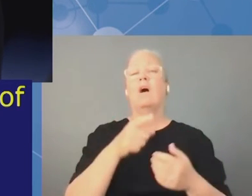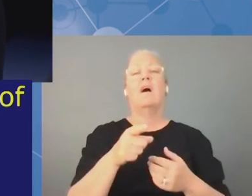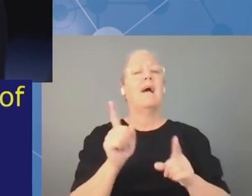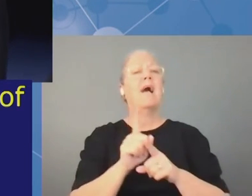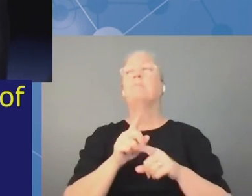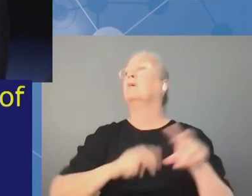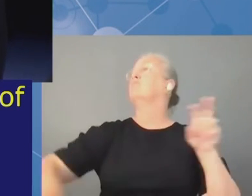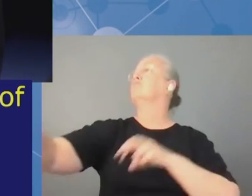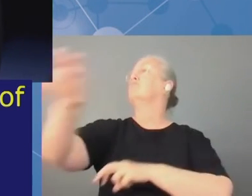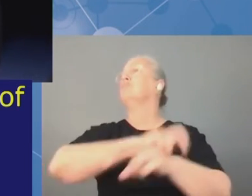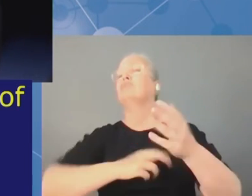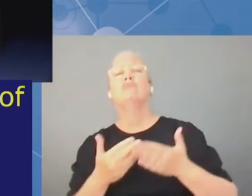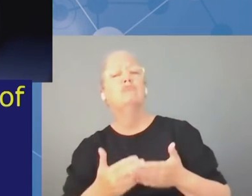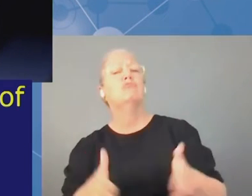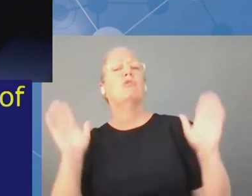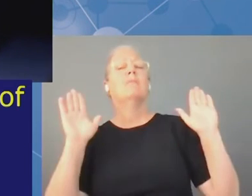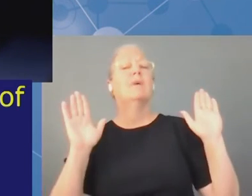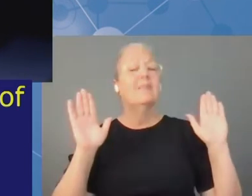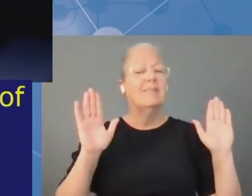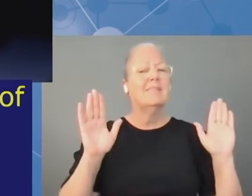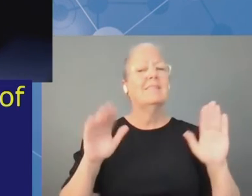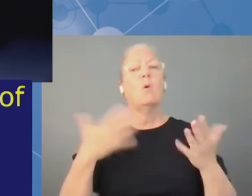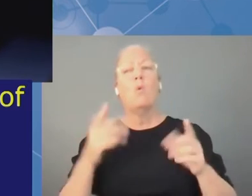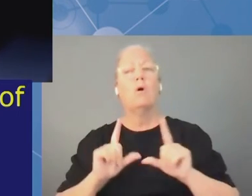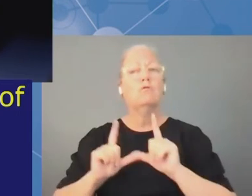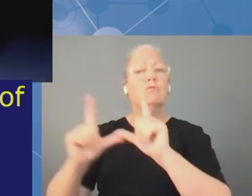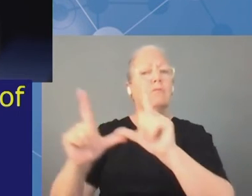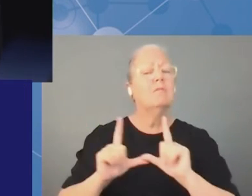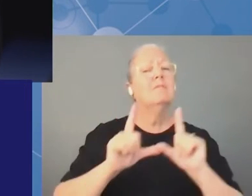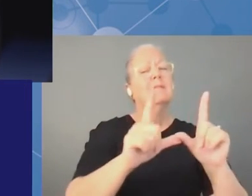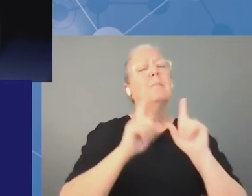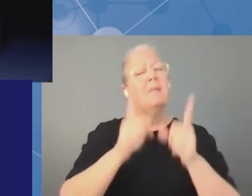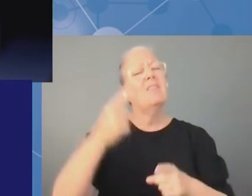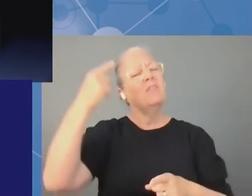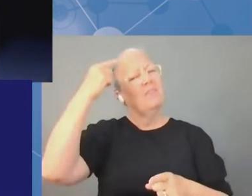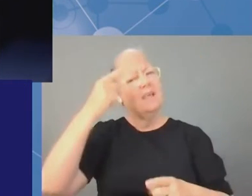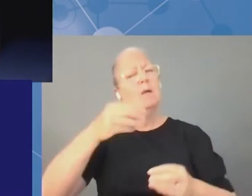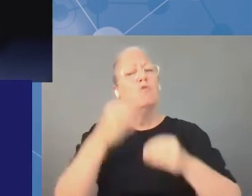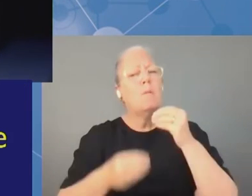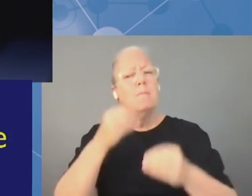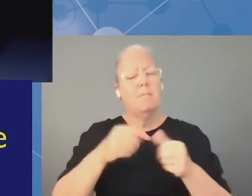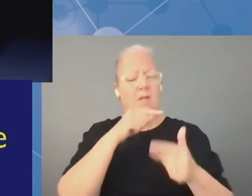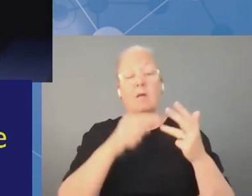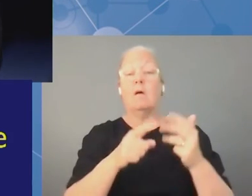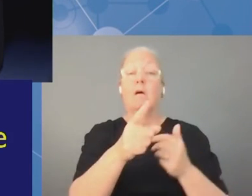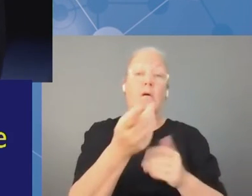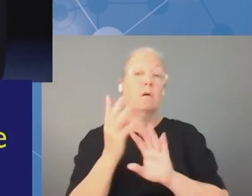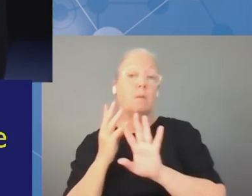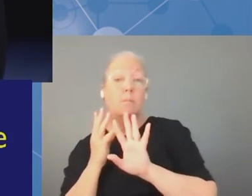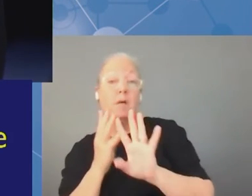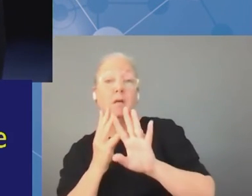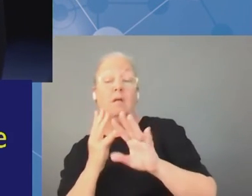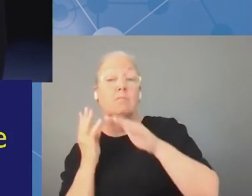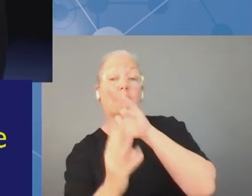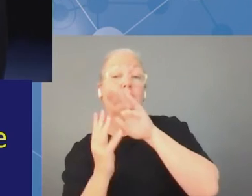свободно путешествовать по миру. Все, в частности, учитывая проблему миграции